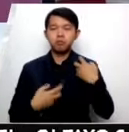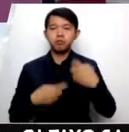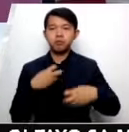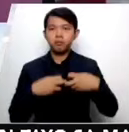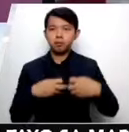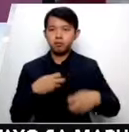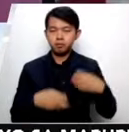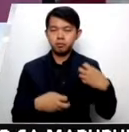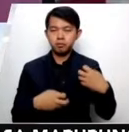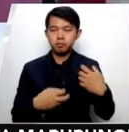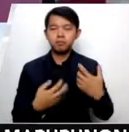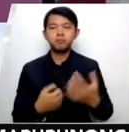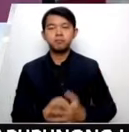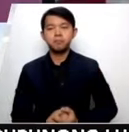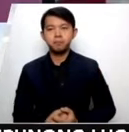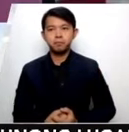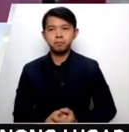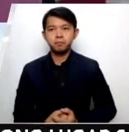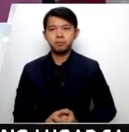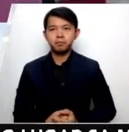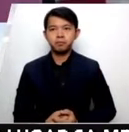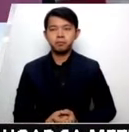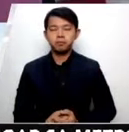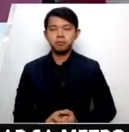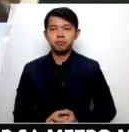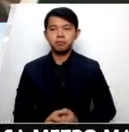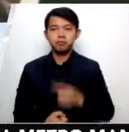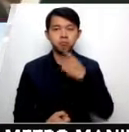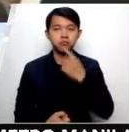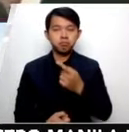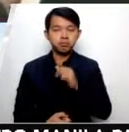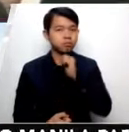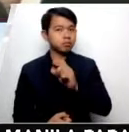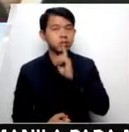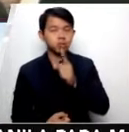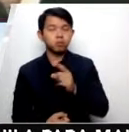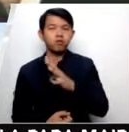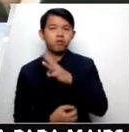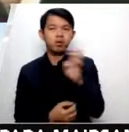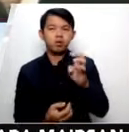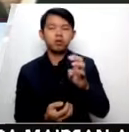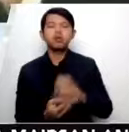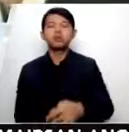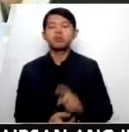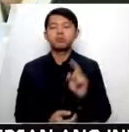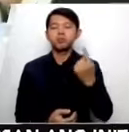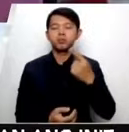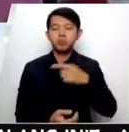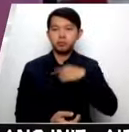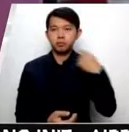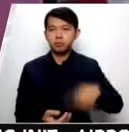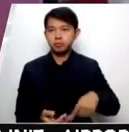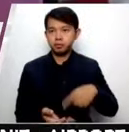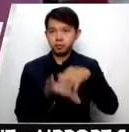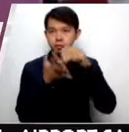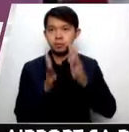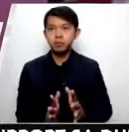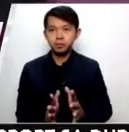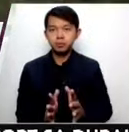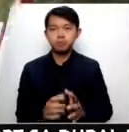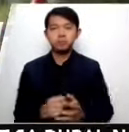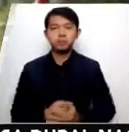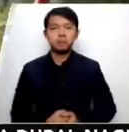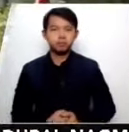Manuel mamba nasa apat na raan lang daw ang Chinese students batay sa ulat sa kanya ng CHED Region 2 I do not see any